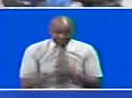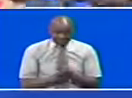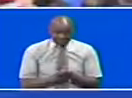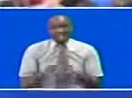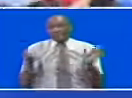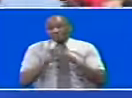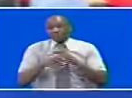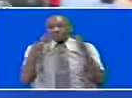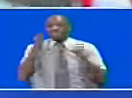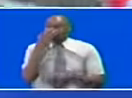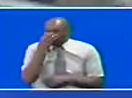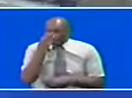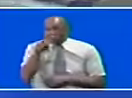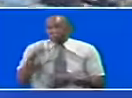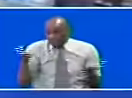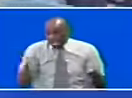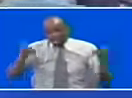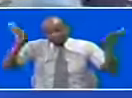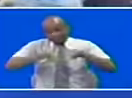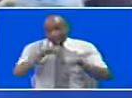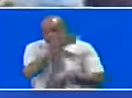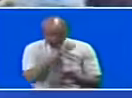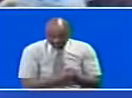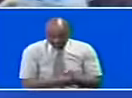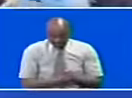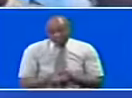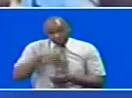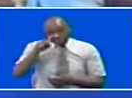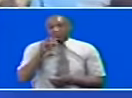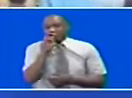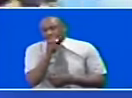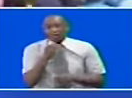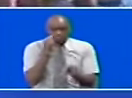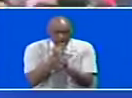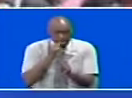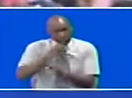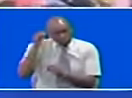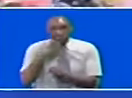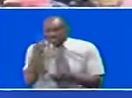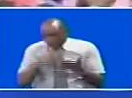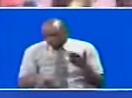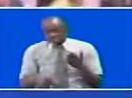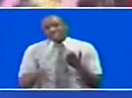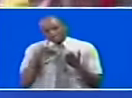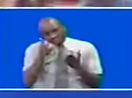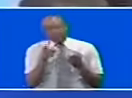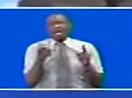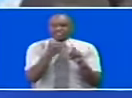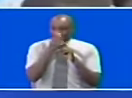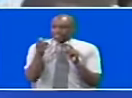William Ruto amesalia maeneo ya bonde la Ufa akipigia debe utendakazi wa Jubilee kimaendeleo kwa muda ambao wamekuwa